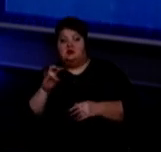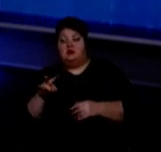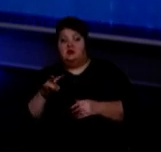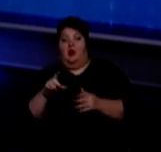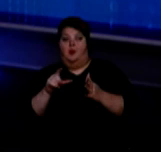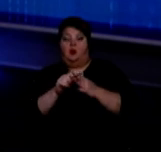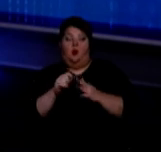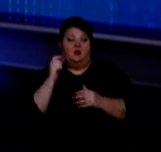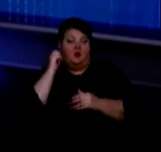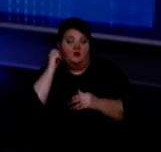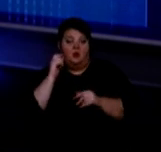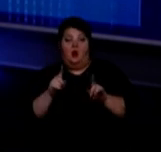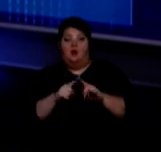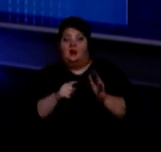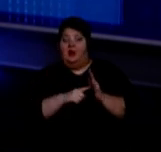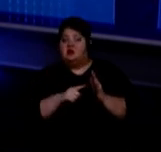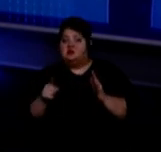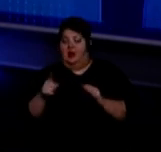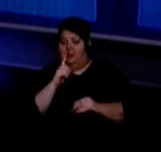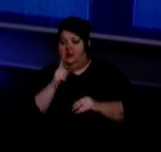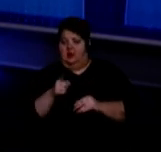вух, також це термін рік повинна